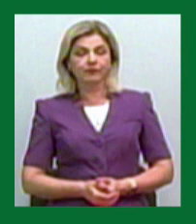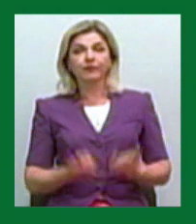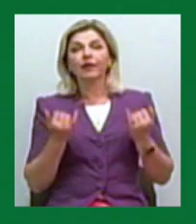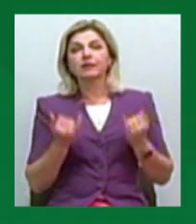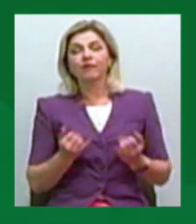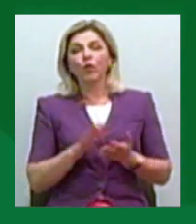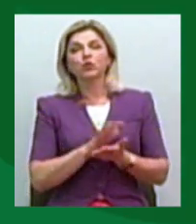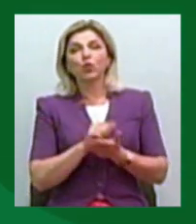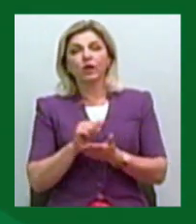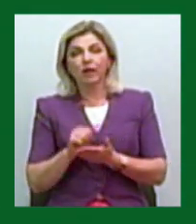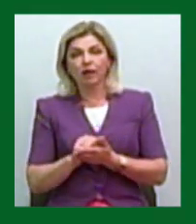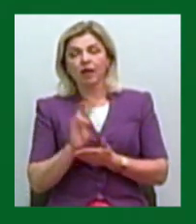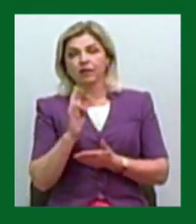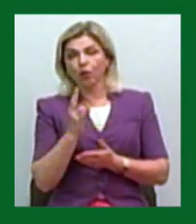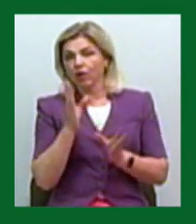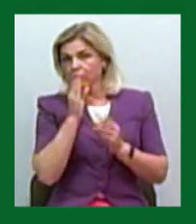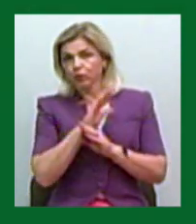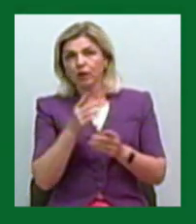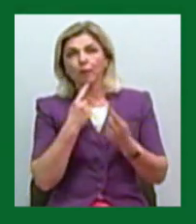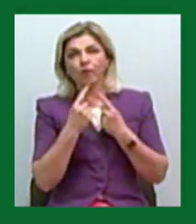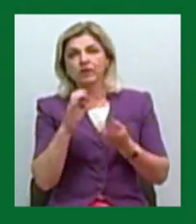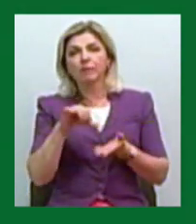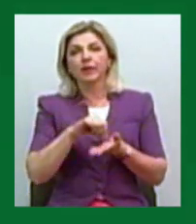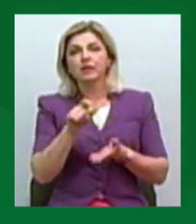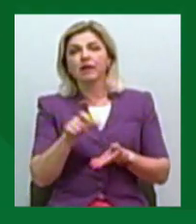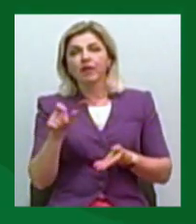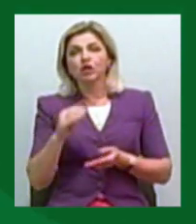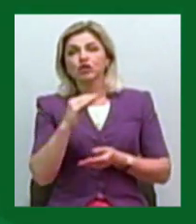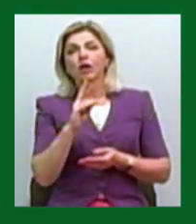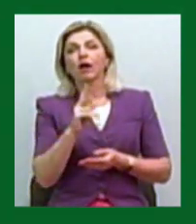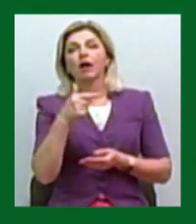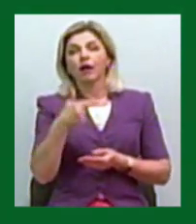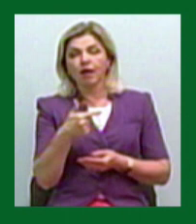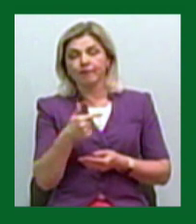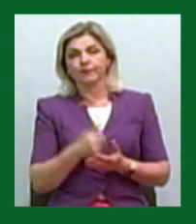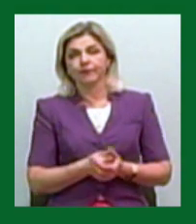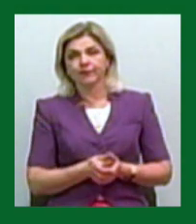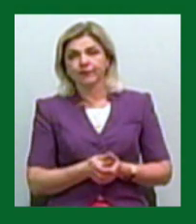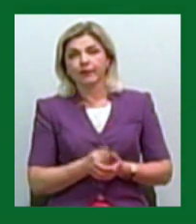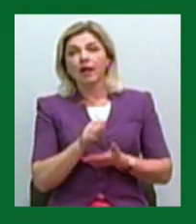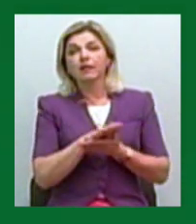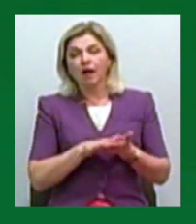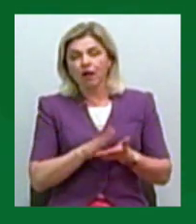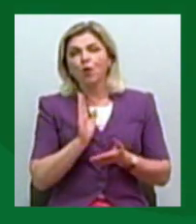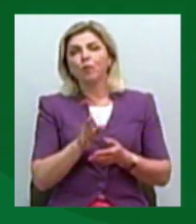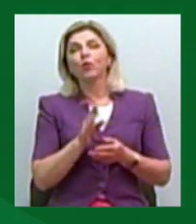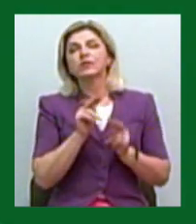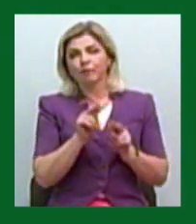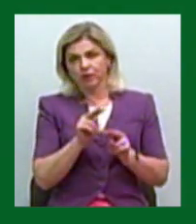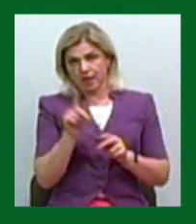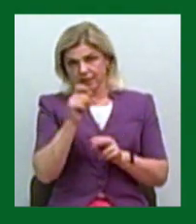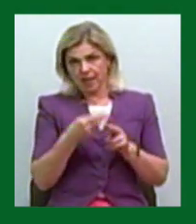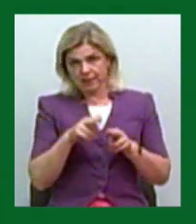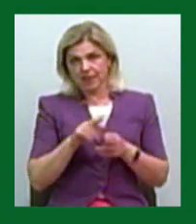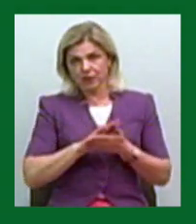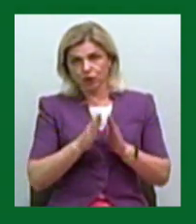Сьогодні кореспондентам ЮА Миколаїв не вдалося поспілкуватись з представниками департаменту житлово-комунального господарства. Надалі ми відслідковуватимемо цю ситуацію,